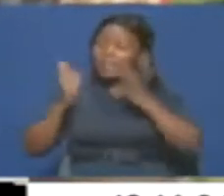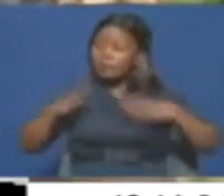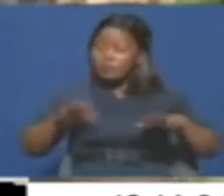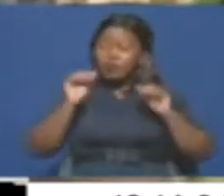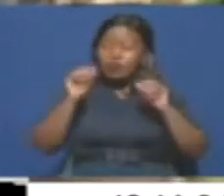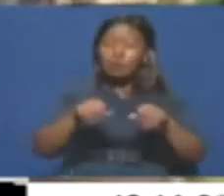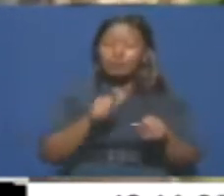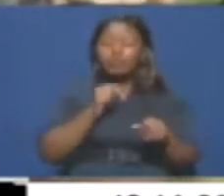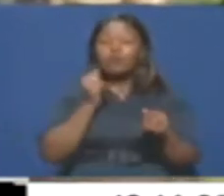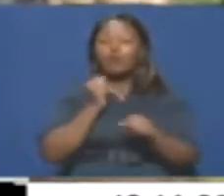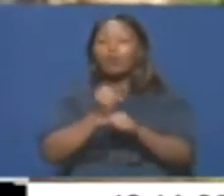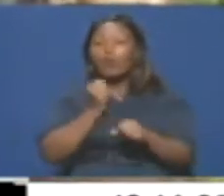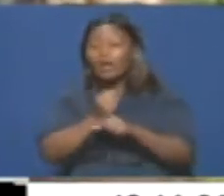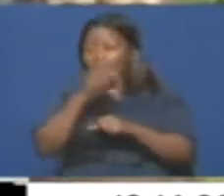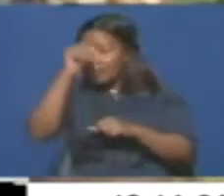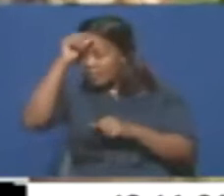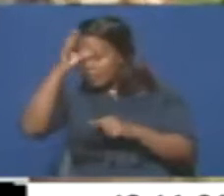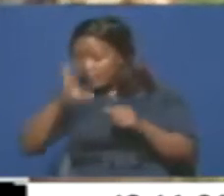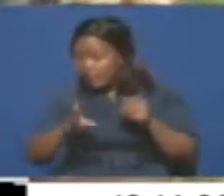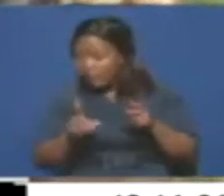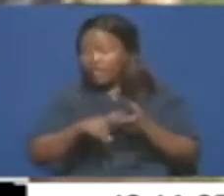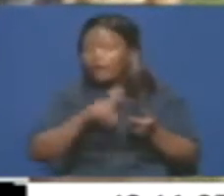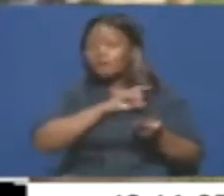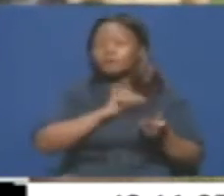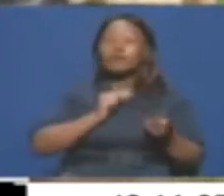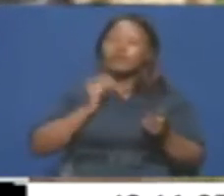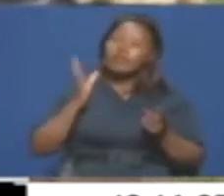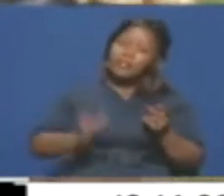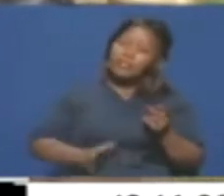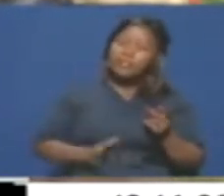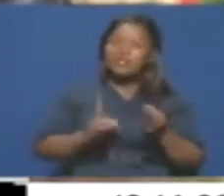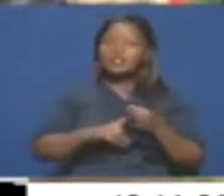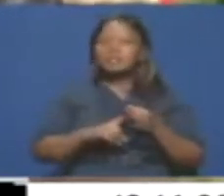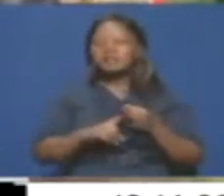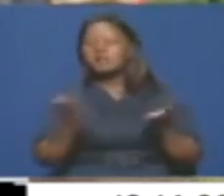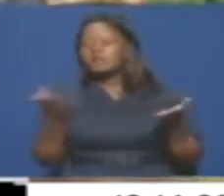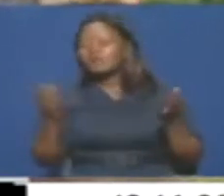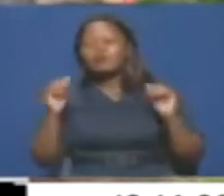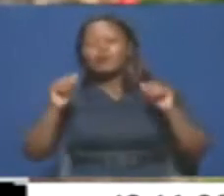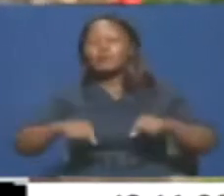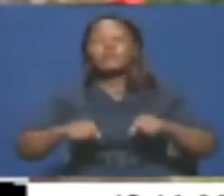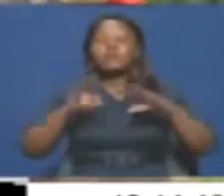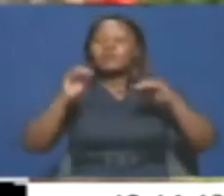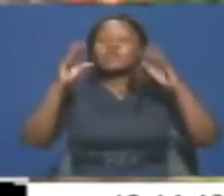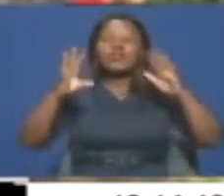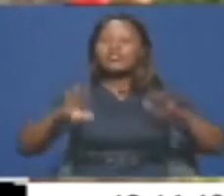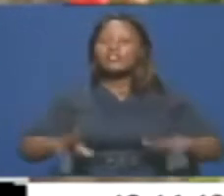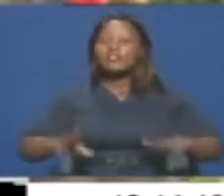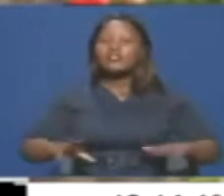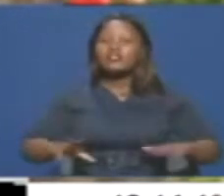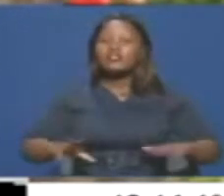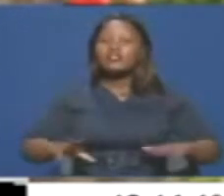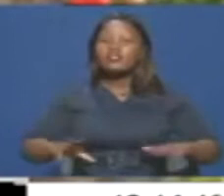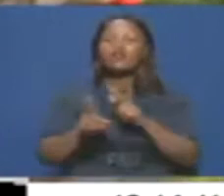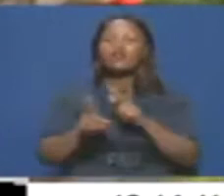can serve as a senator, Rastafari can serve as a headmaster, as a teacher, Rastafari is an